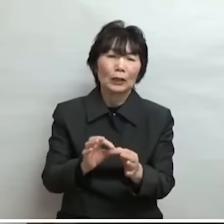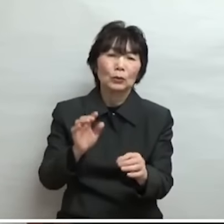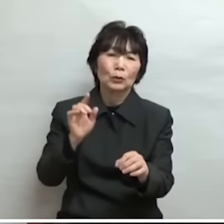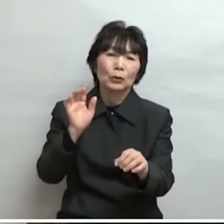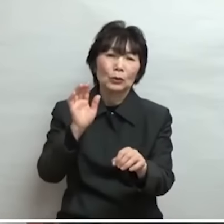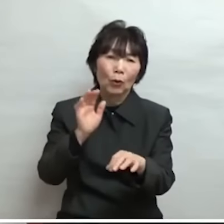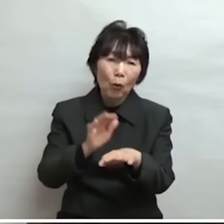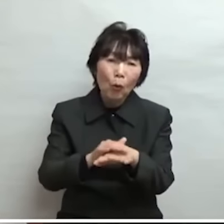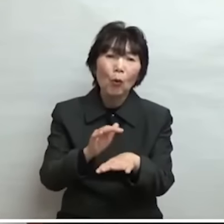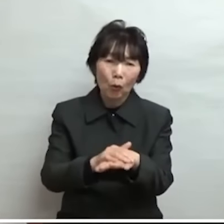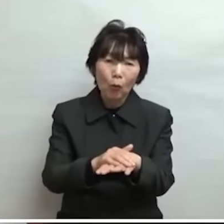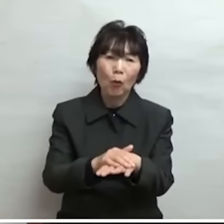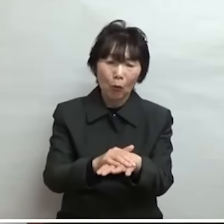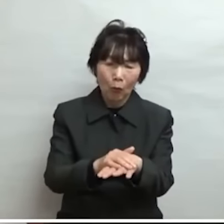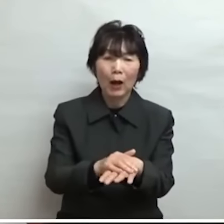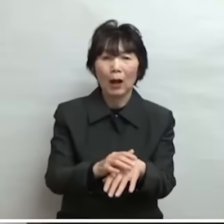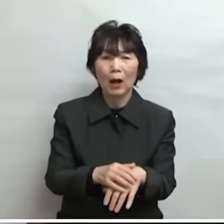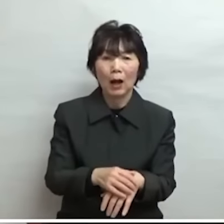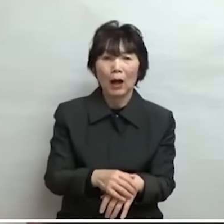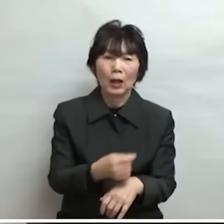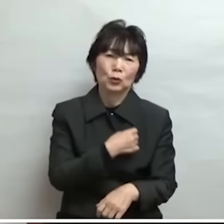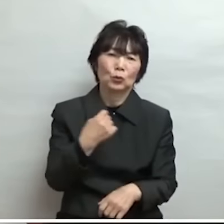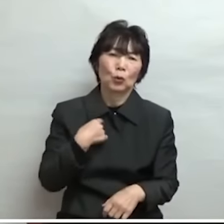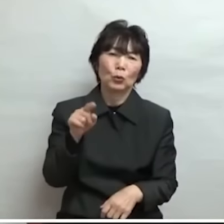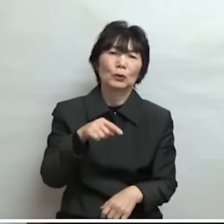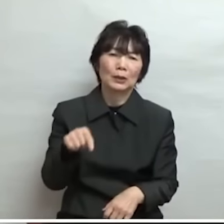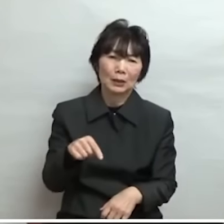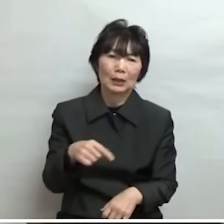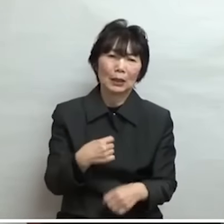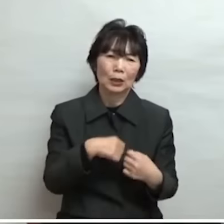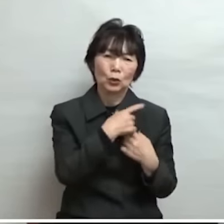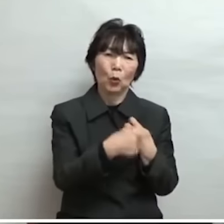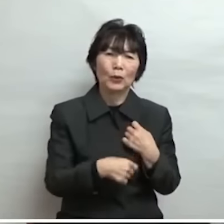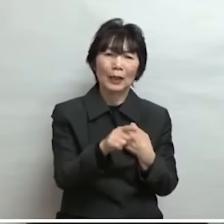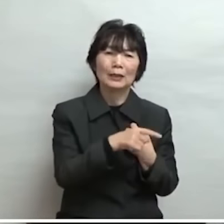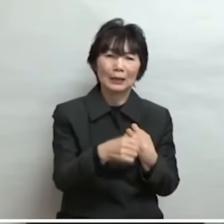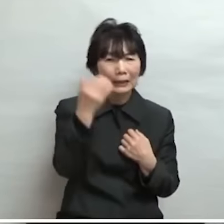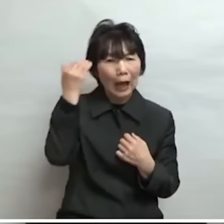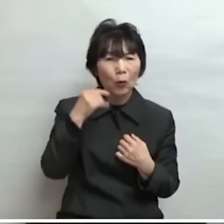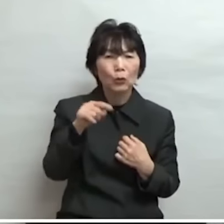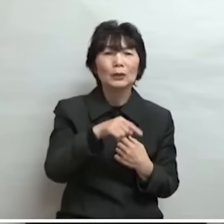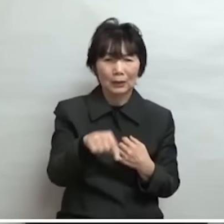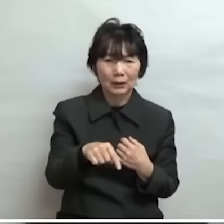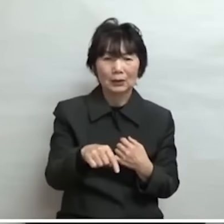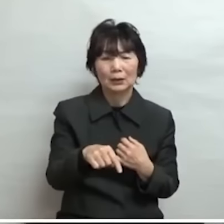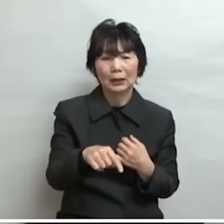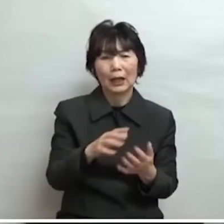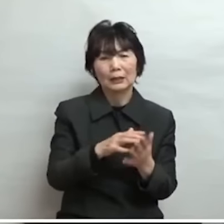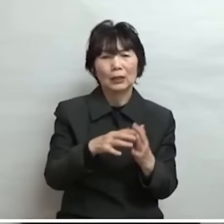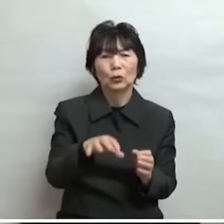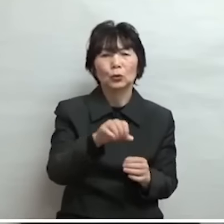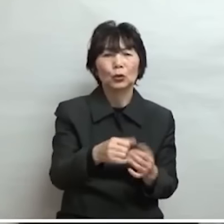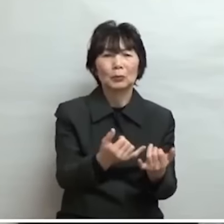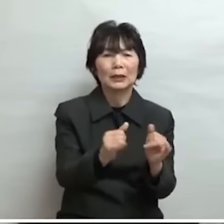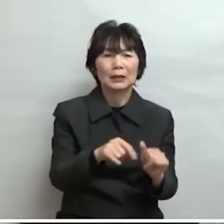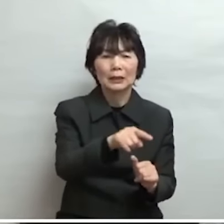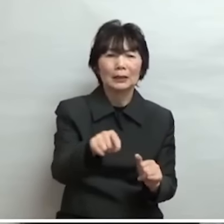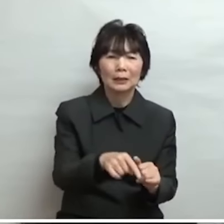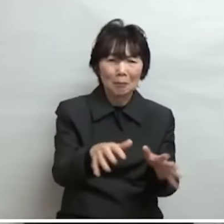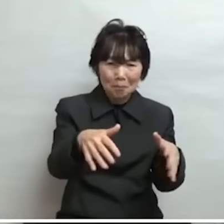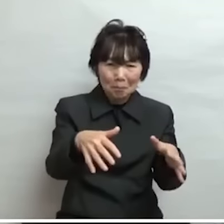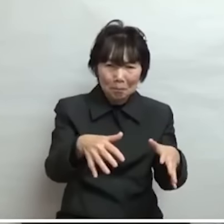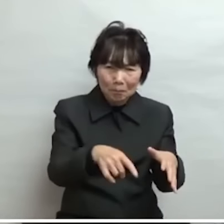は、彼ら外国人の手、まあ、当時、朝鮮、韓国は植民地でしたけれど、彼らの手を借りな